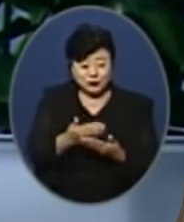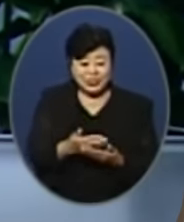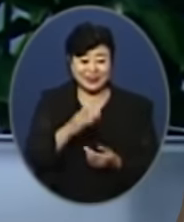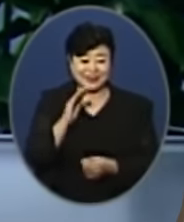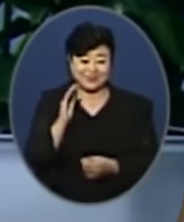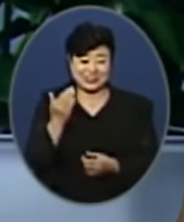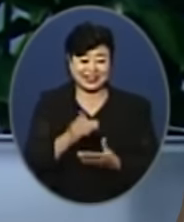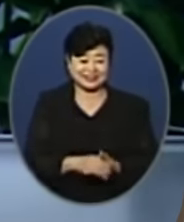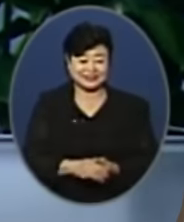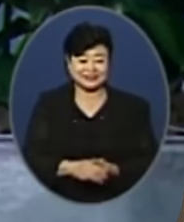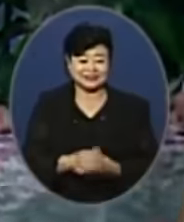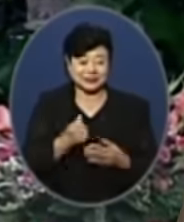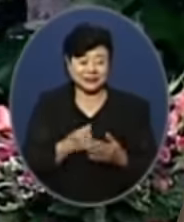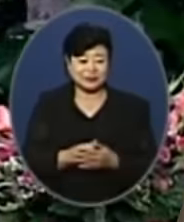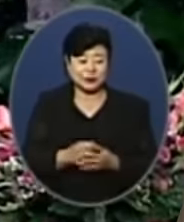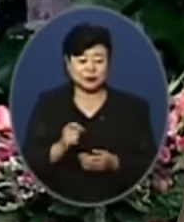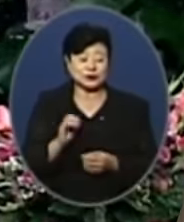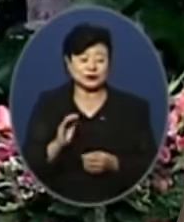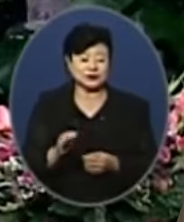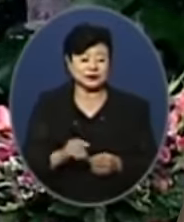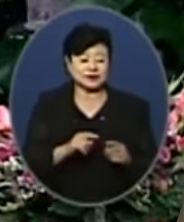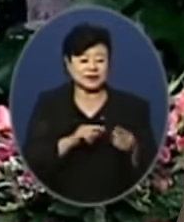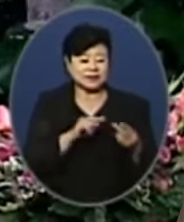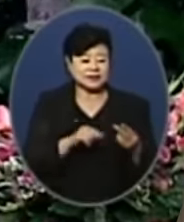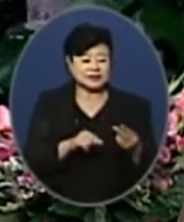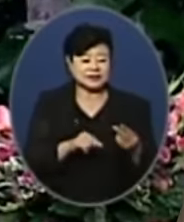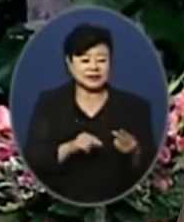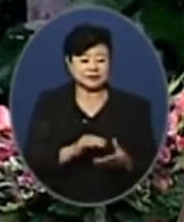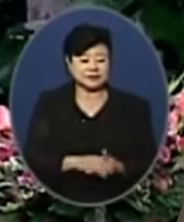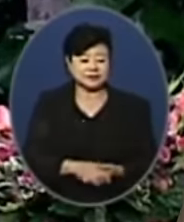것입니다. 베드로전서 2장 9절로 10절에 새로운